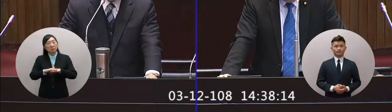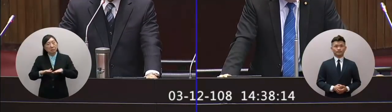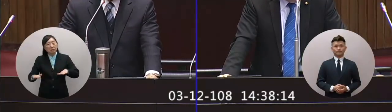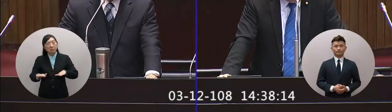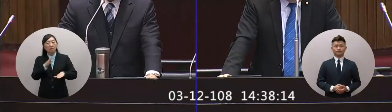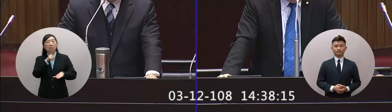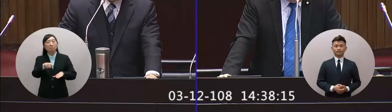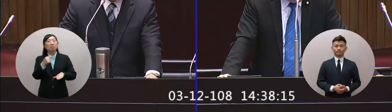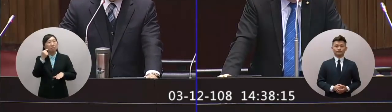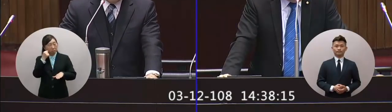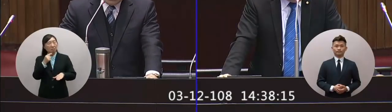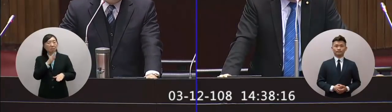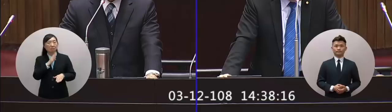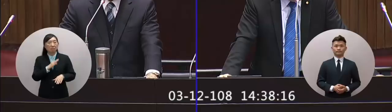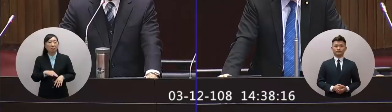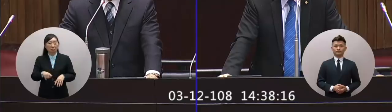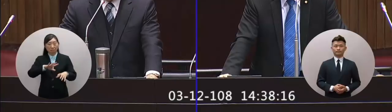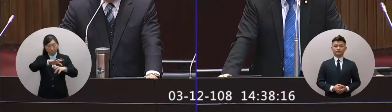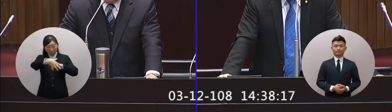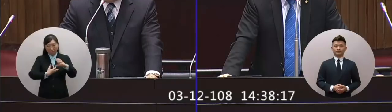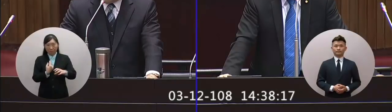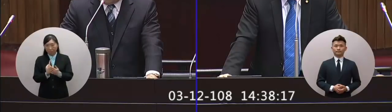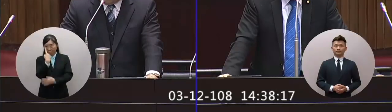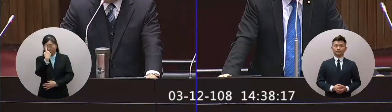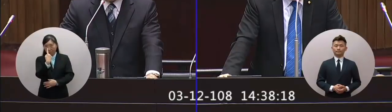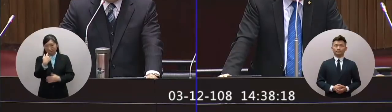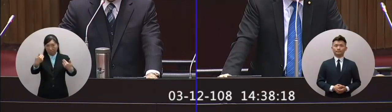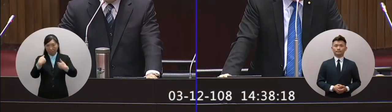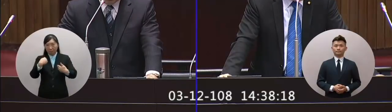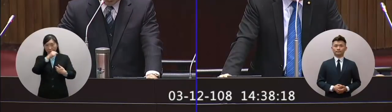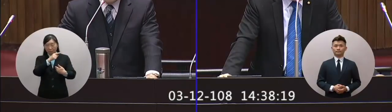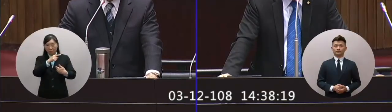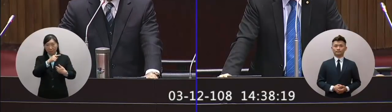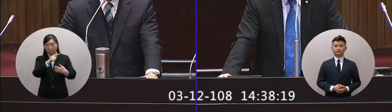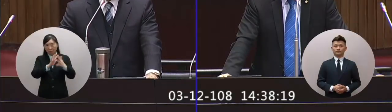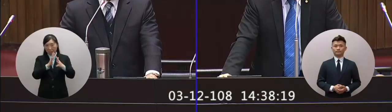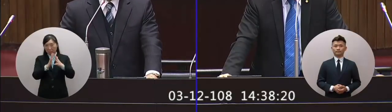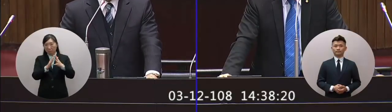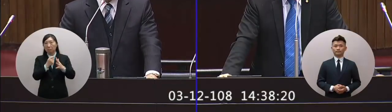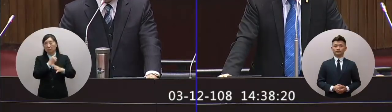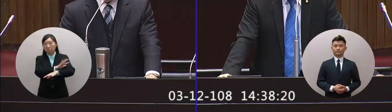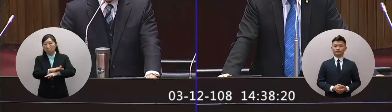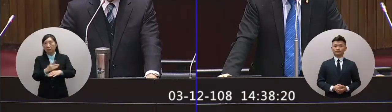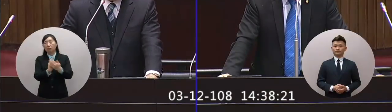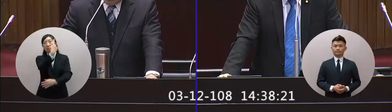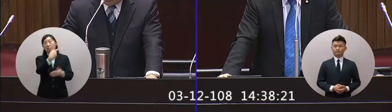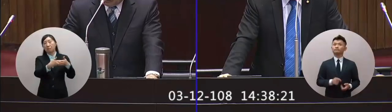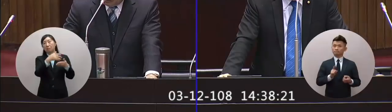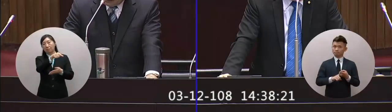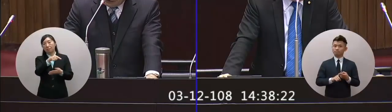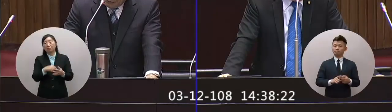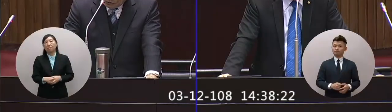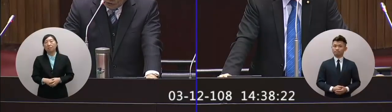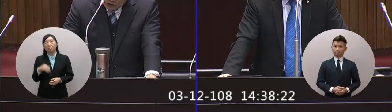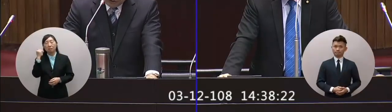不易，而世界上唯一说要对台湾不放弃武力的就是有中国， 是， 所以